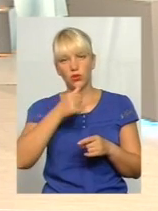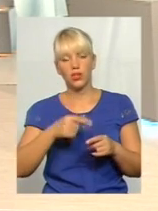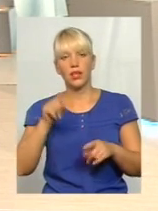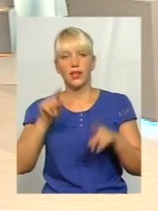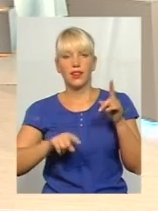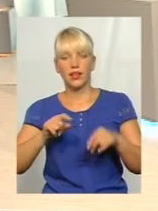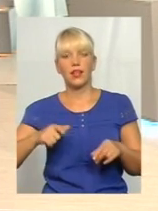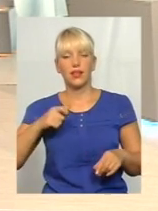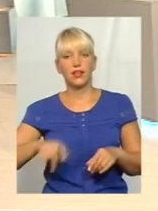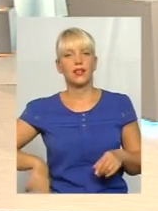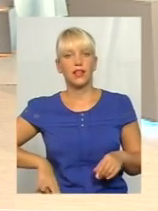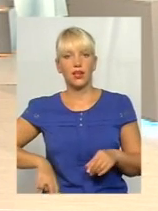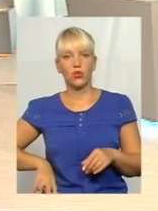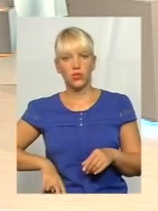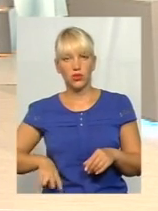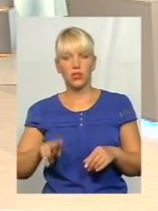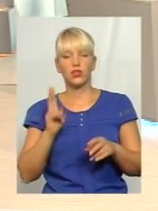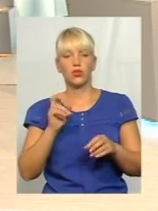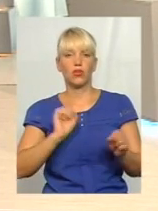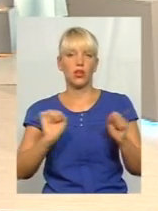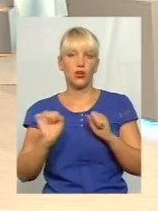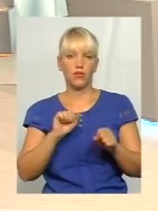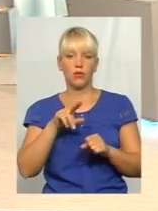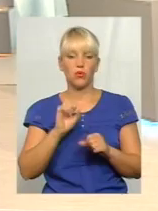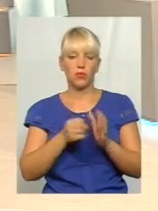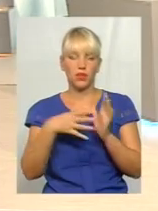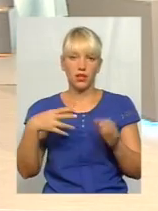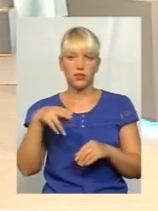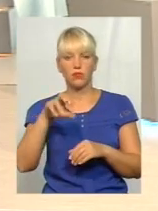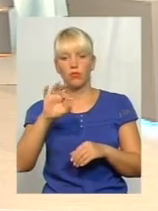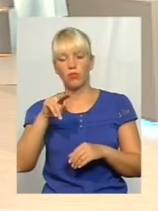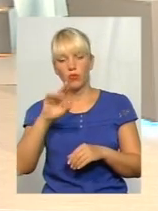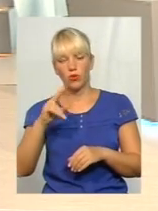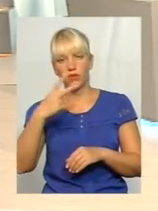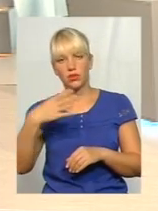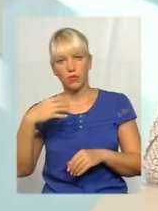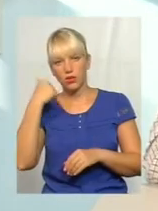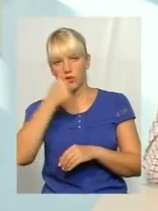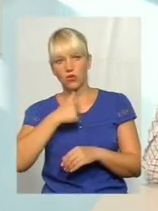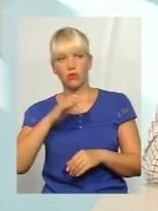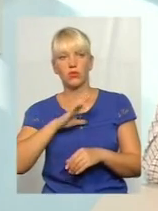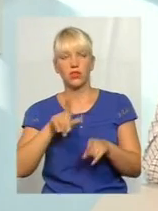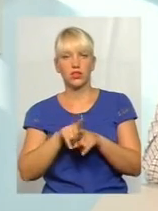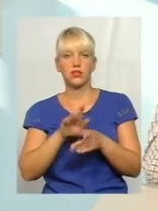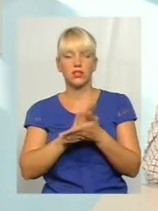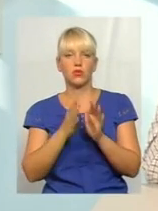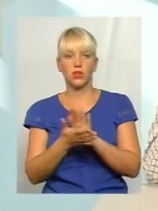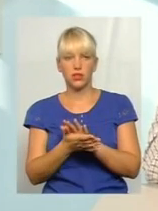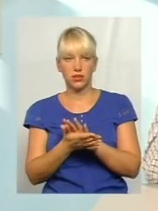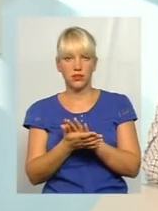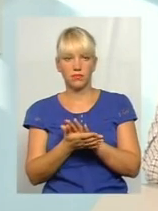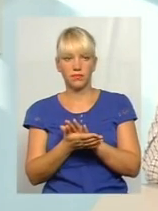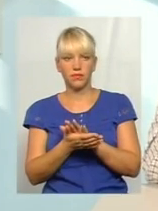директори он були які керували там по 15 по 25 років теж були якби ситуація в